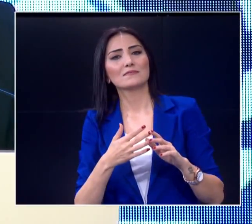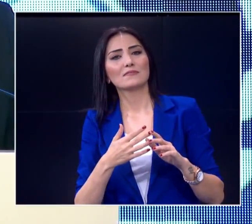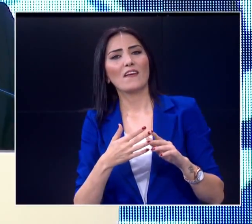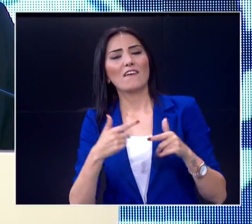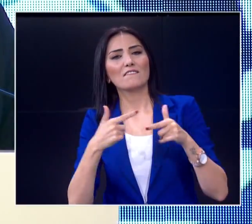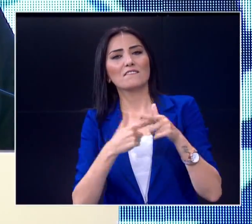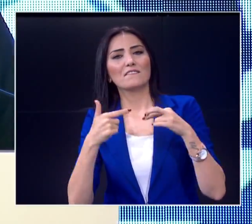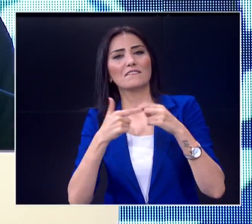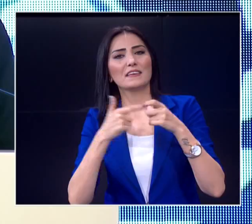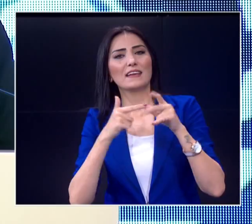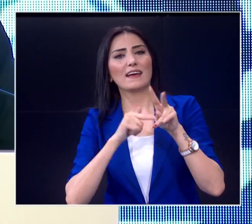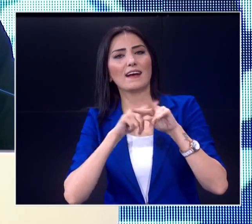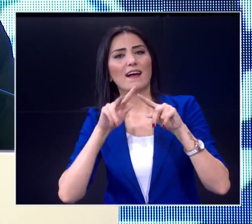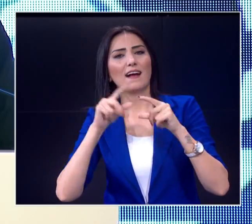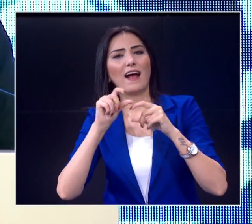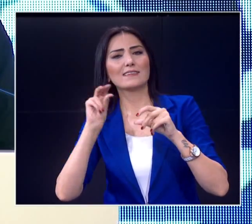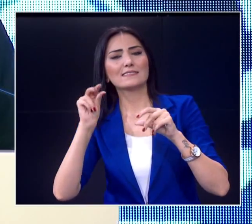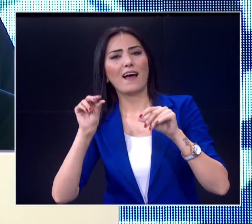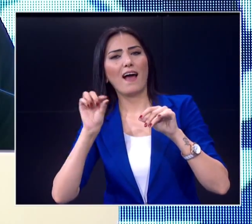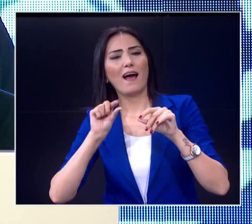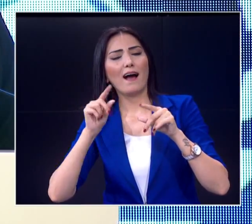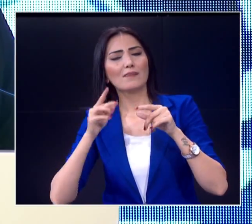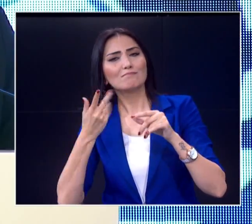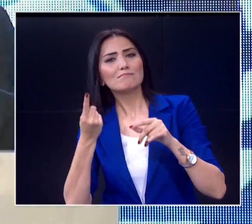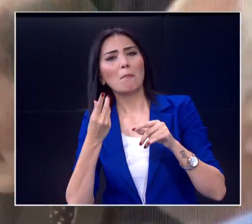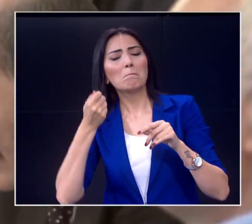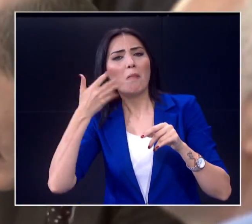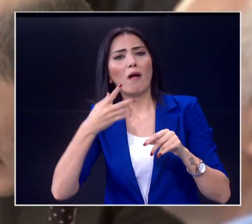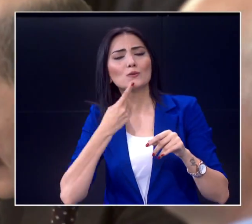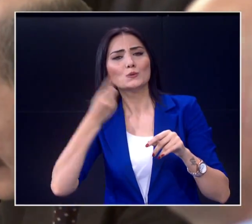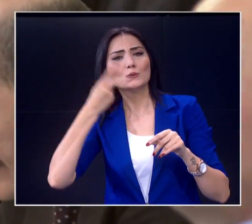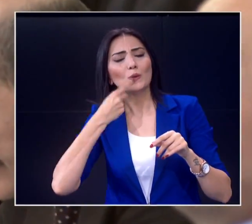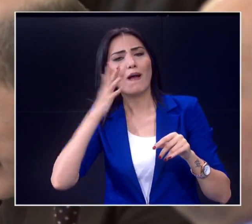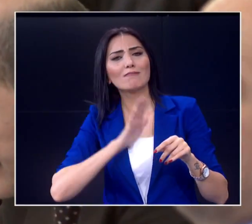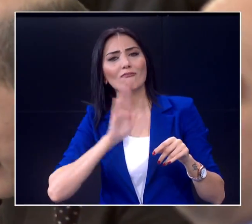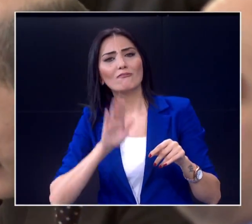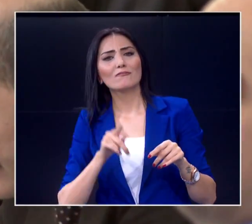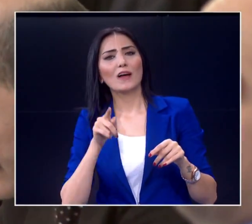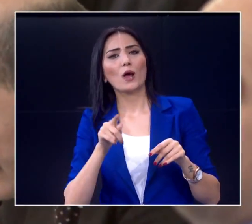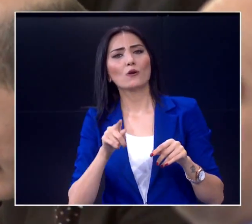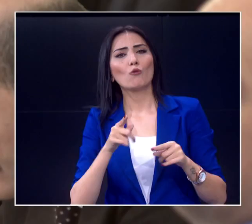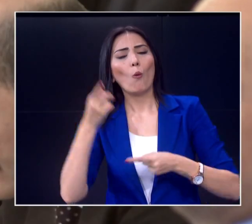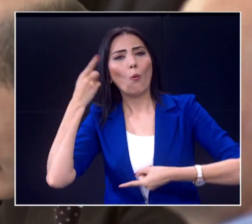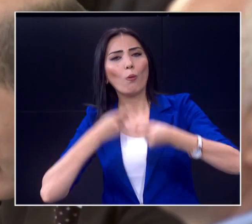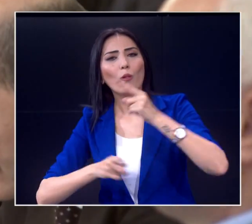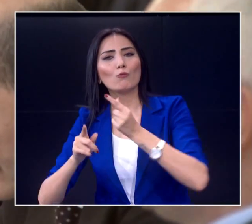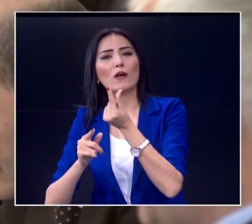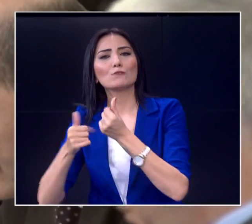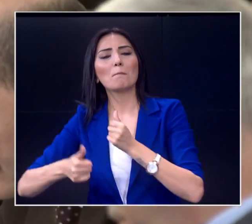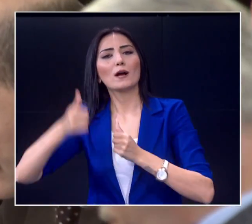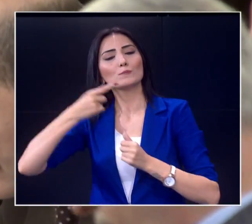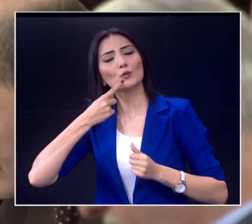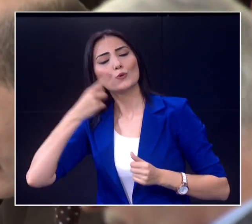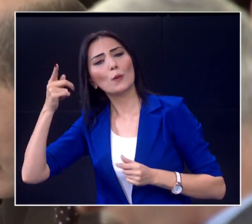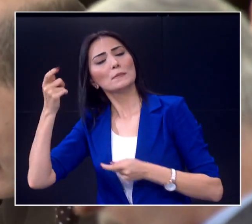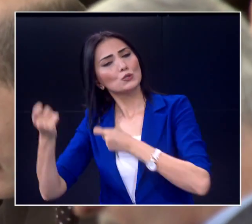Frekans ücretleri pahalı diye şikayette bulunuyorlar. Bu konuda da Ulaştırma Bakanımıza söyledik. O da